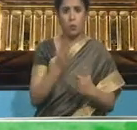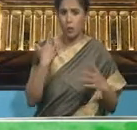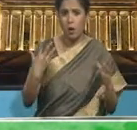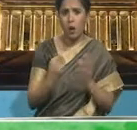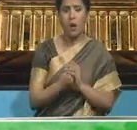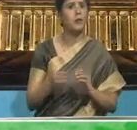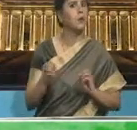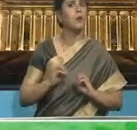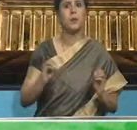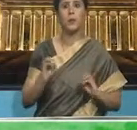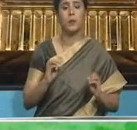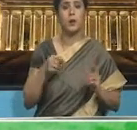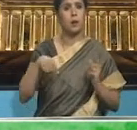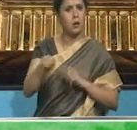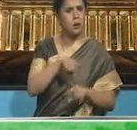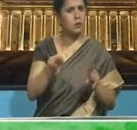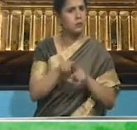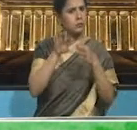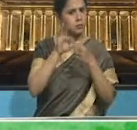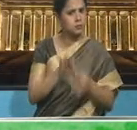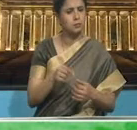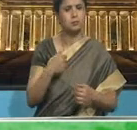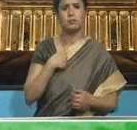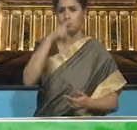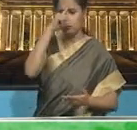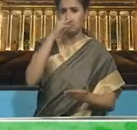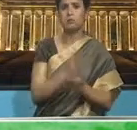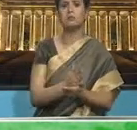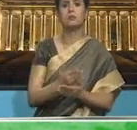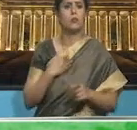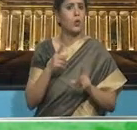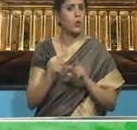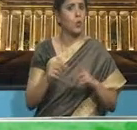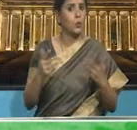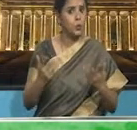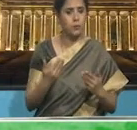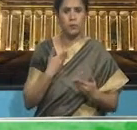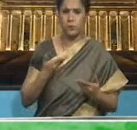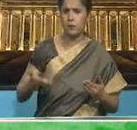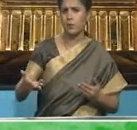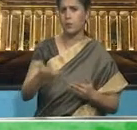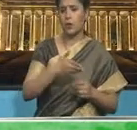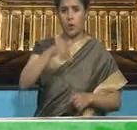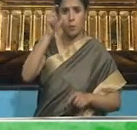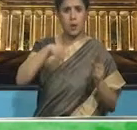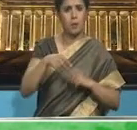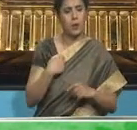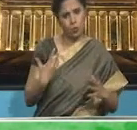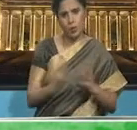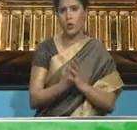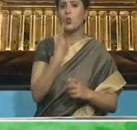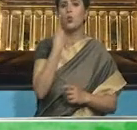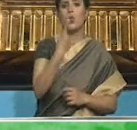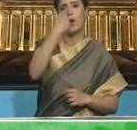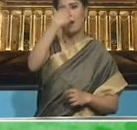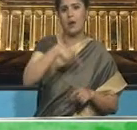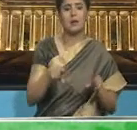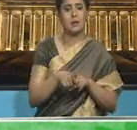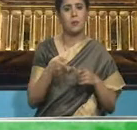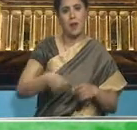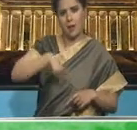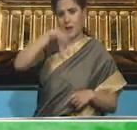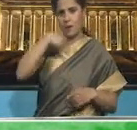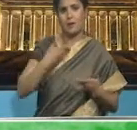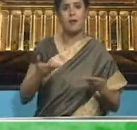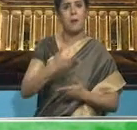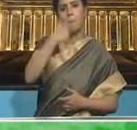था। ऐसा हमने इस विश्वास के साथ किया कि हम सब एक ही हैं और हम सभी भारतीय